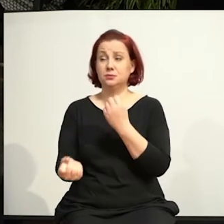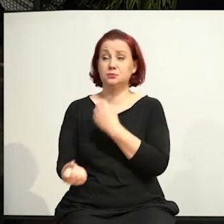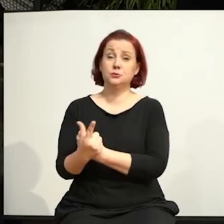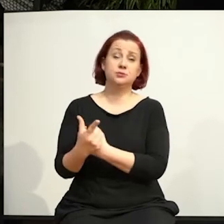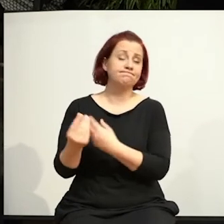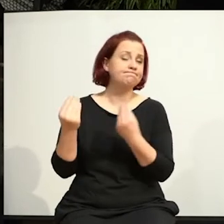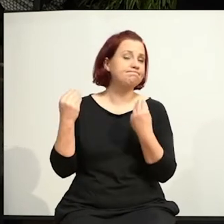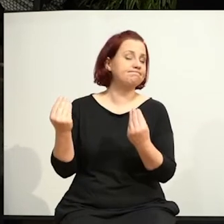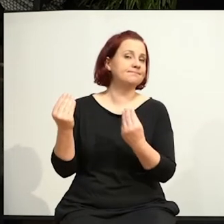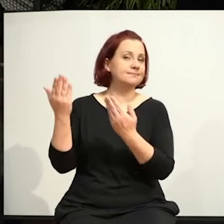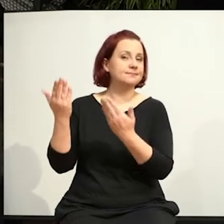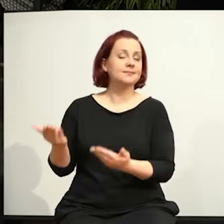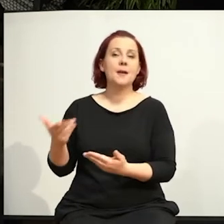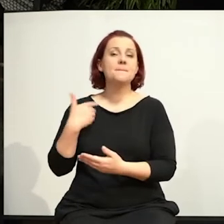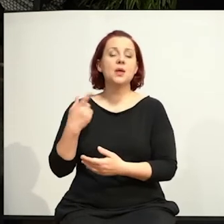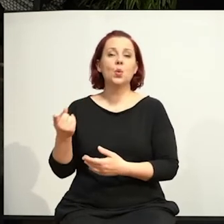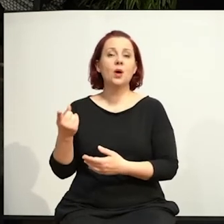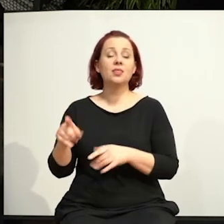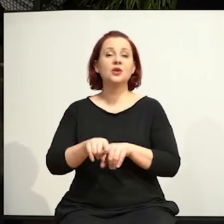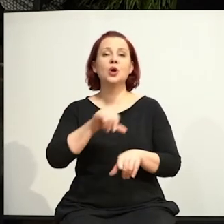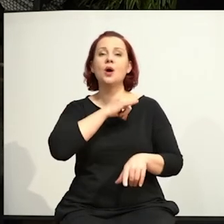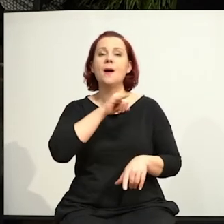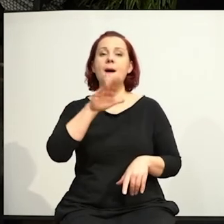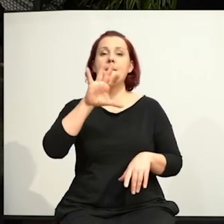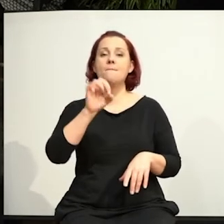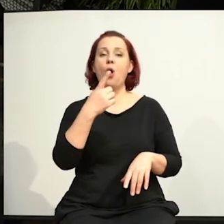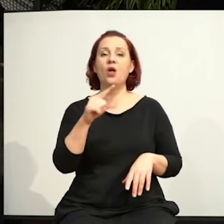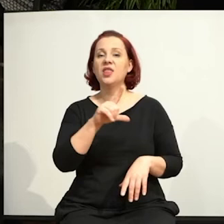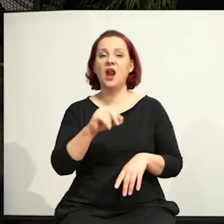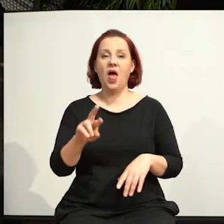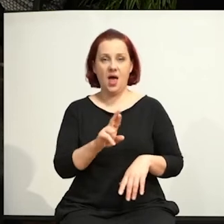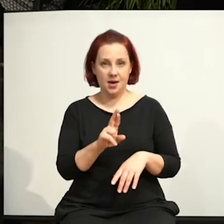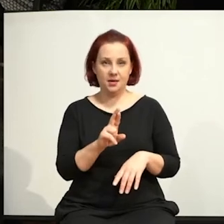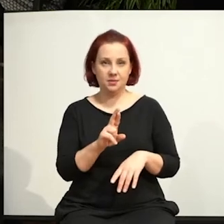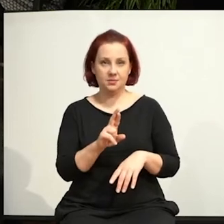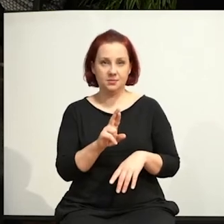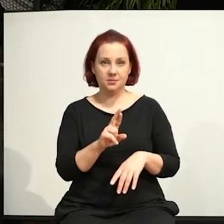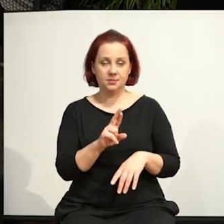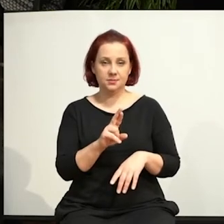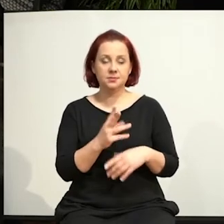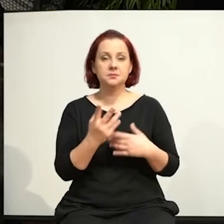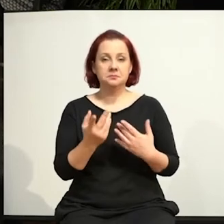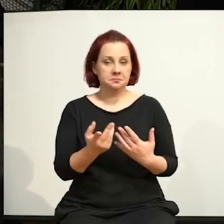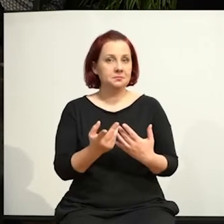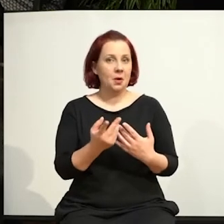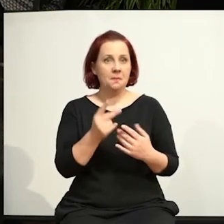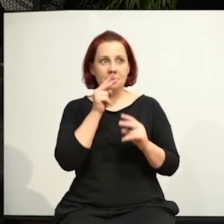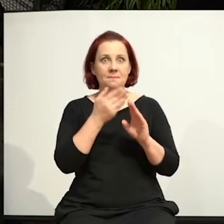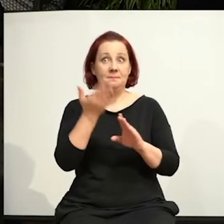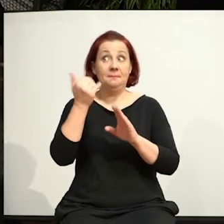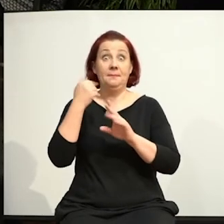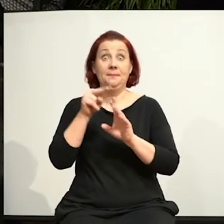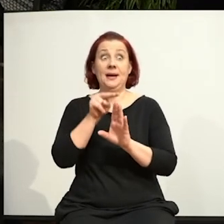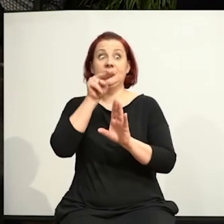że on był rówieśnikiem Baudelaire'a, prawda? Czyli jak już widzimy tutaj z tamtej perspektywy zupełnie